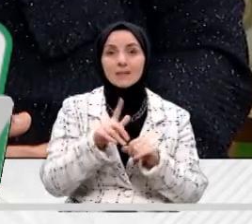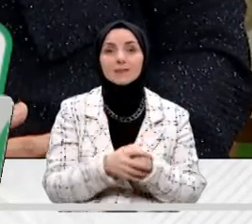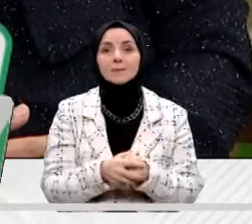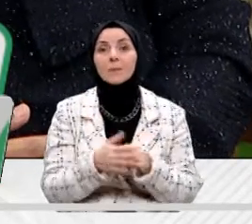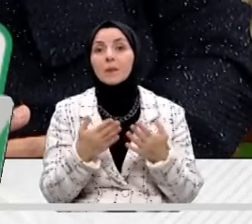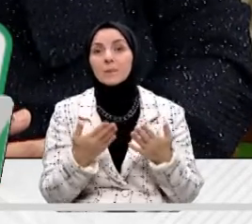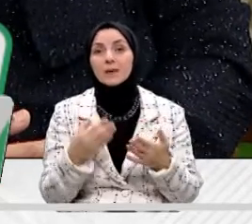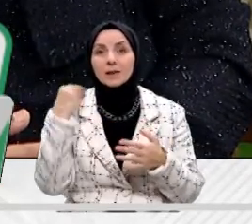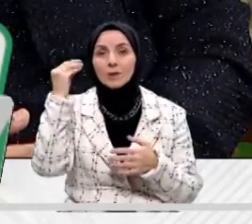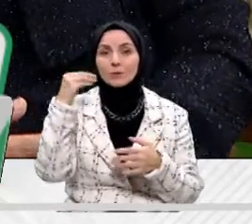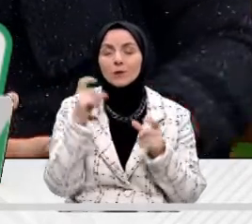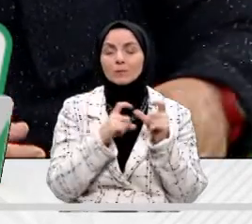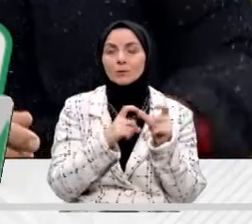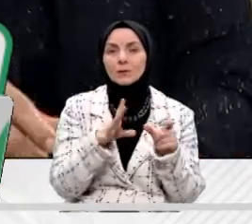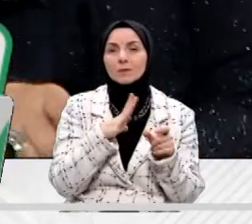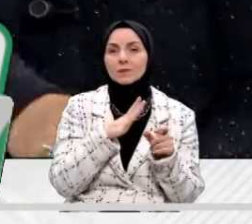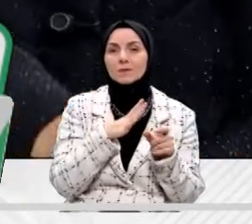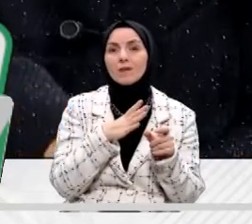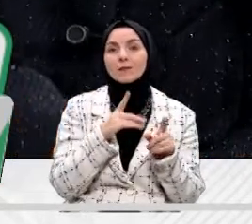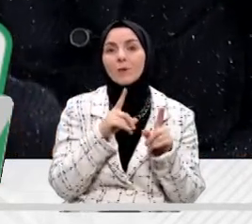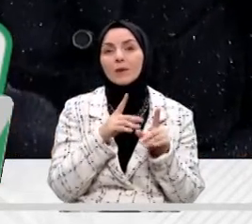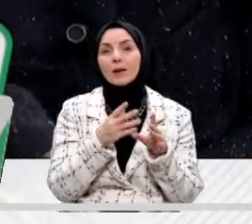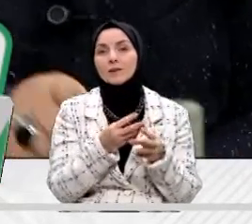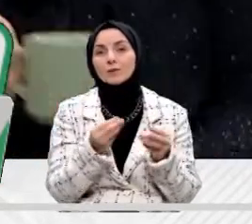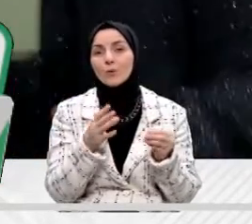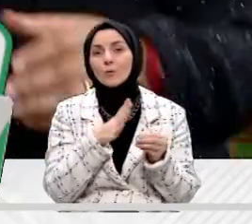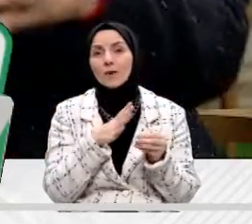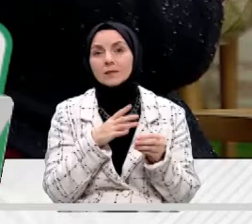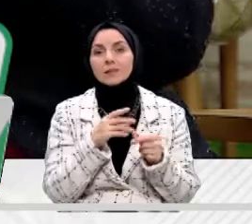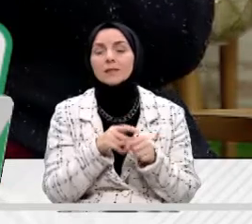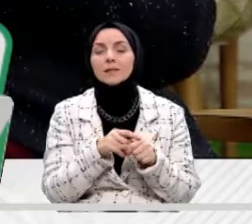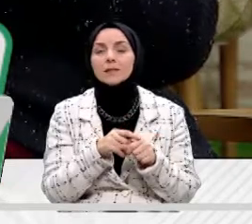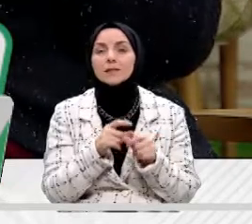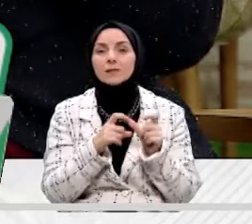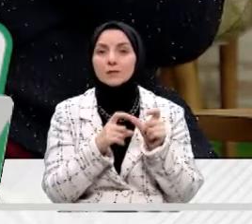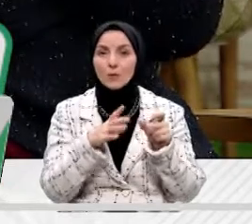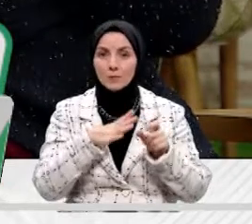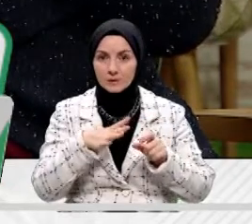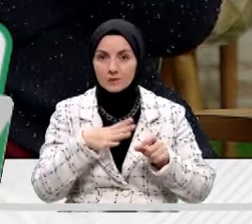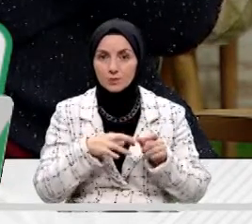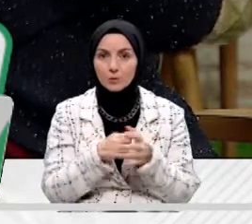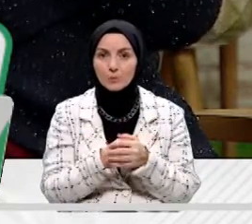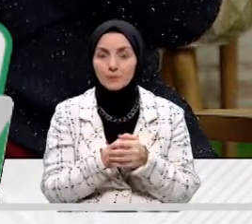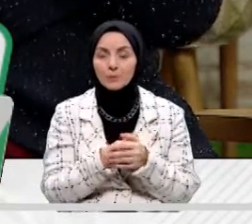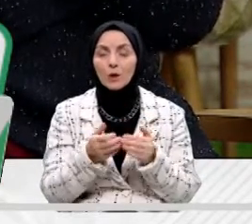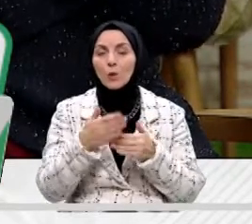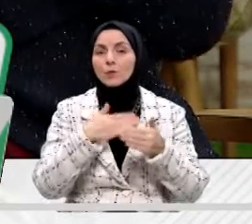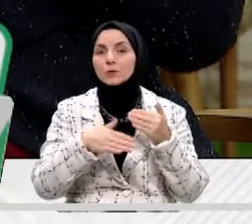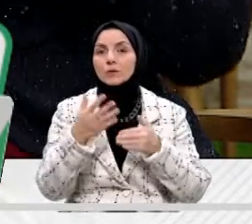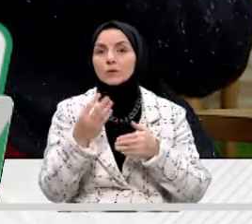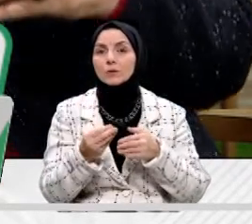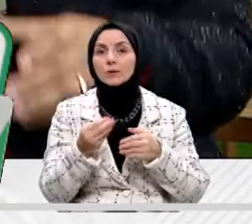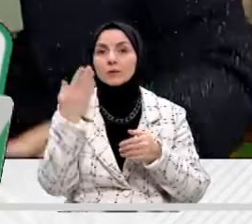Hocam şimdi sorularımız var böyle peş peşe gelmiş En azından birkaç tane sorayım devam edeceğim yine yayın arasında da şimdi öncelikli olarak